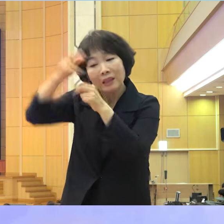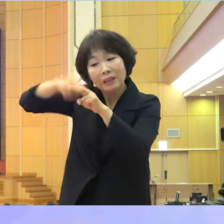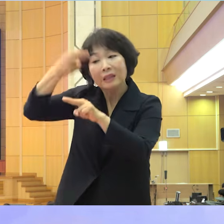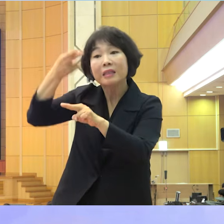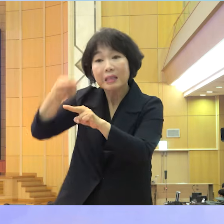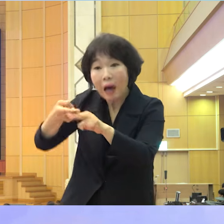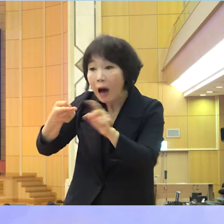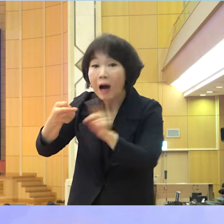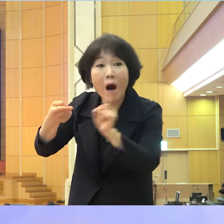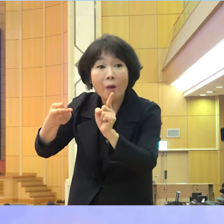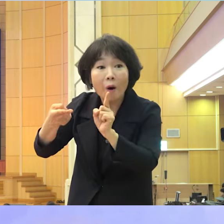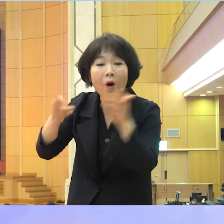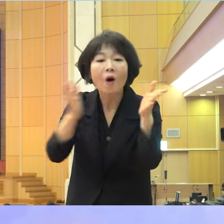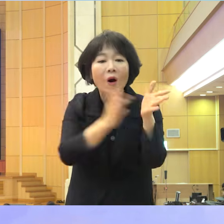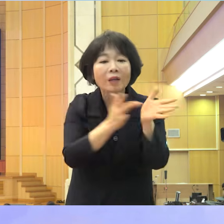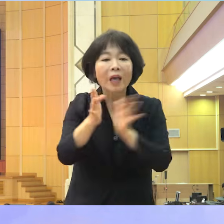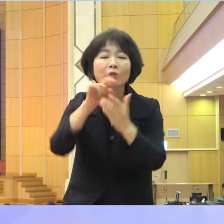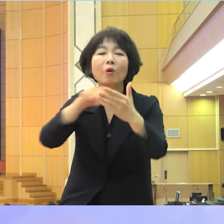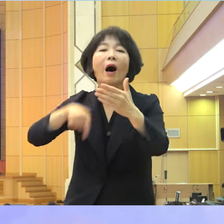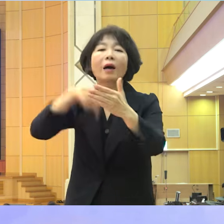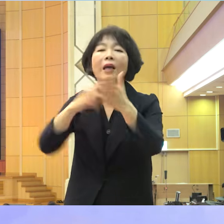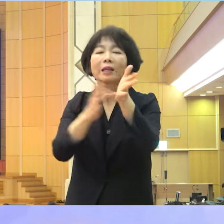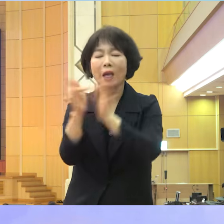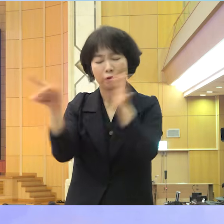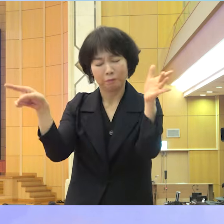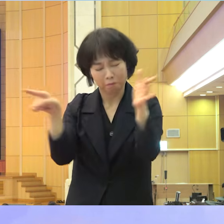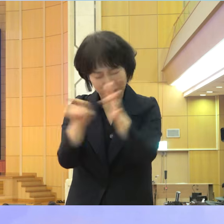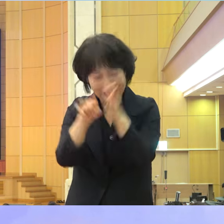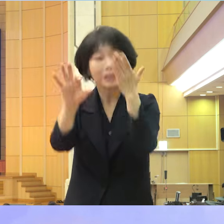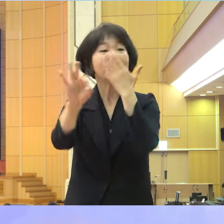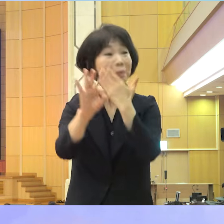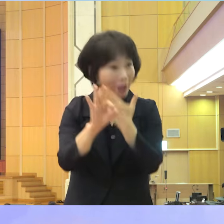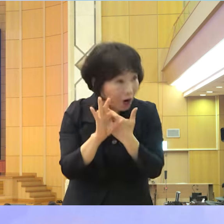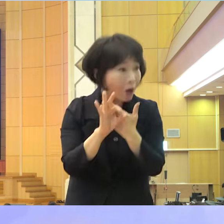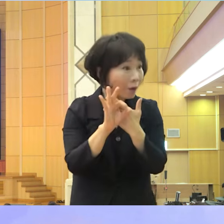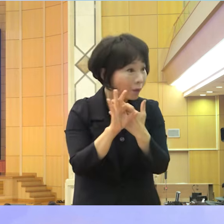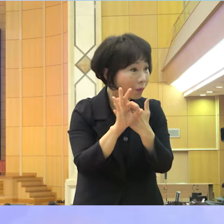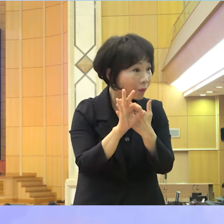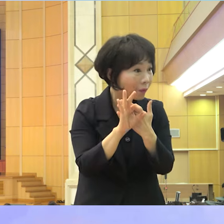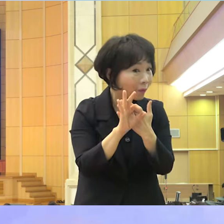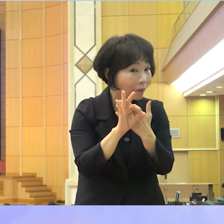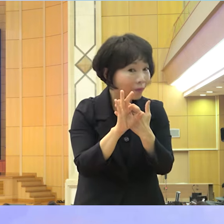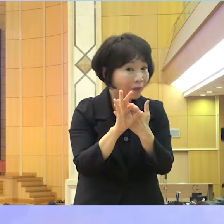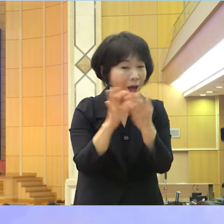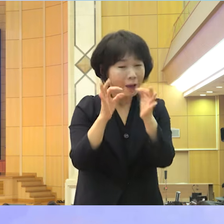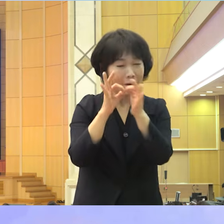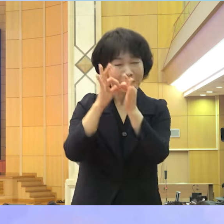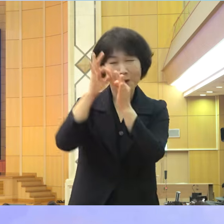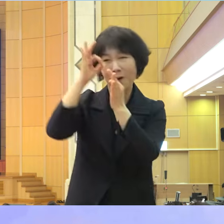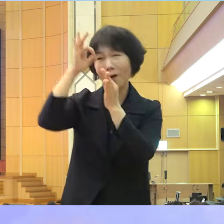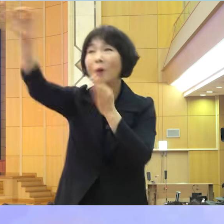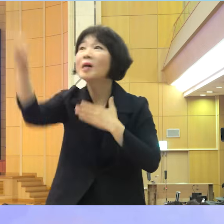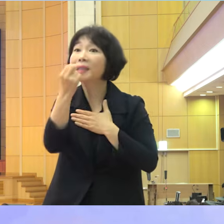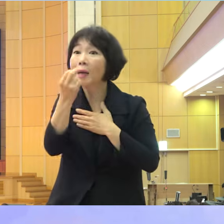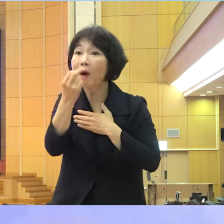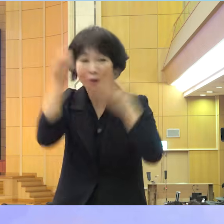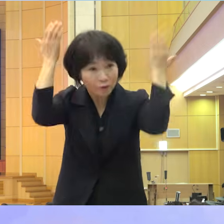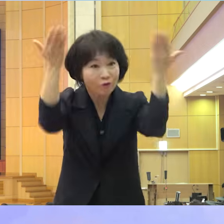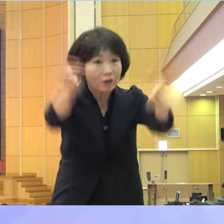예수 우리 주 안에 예수 믿고 예수 안에 살면 예수 안에는 영생이 있다는